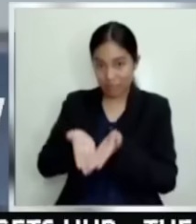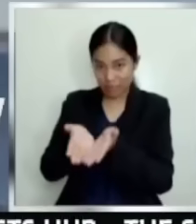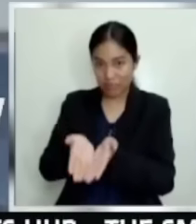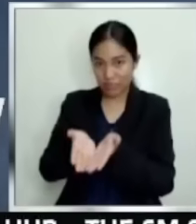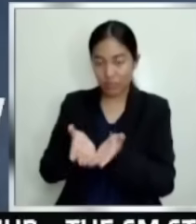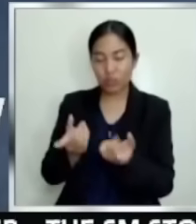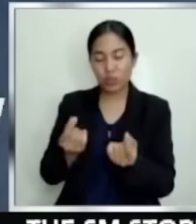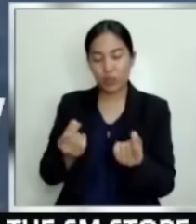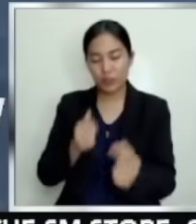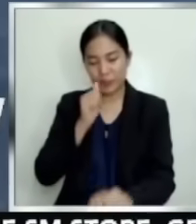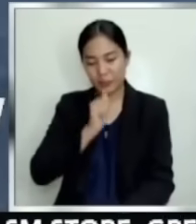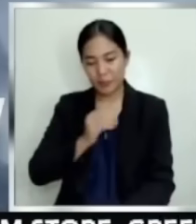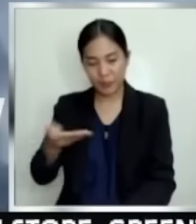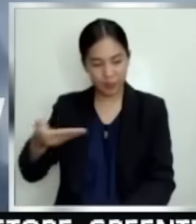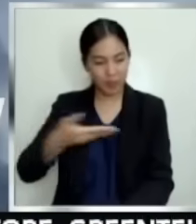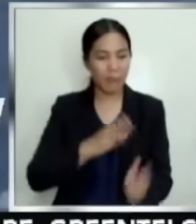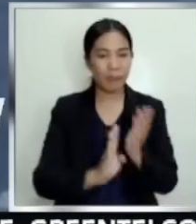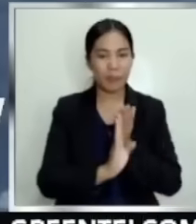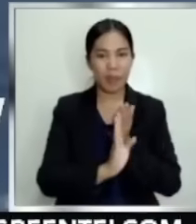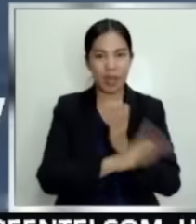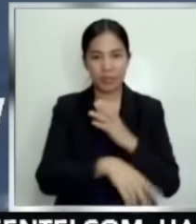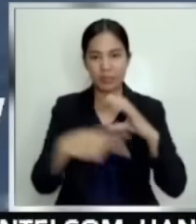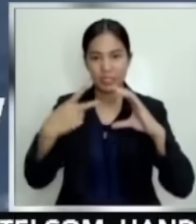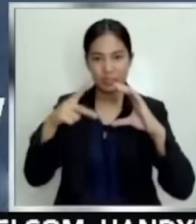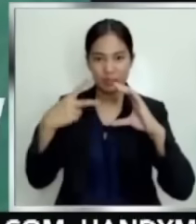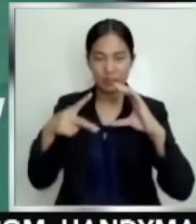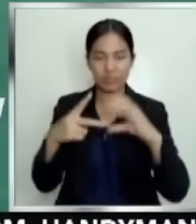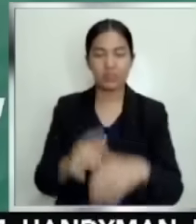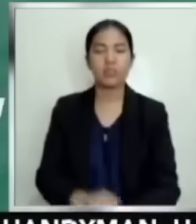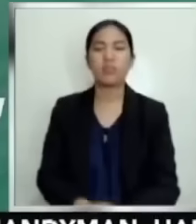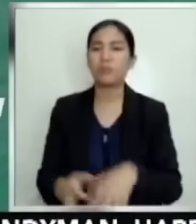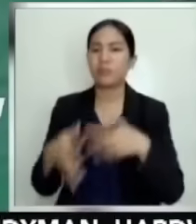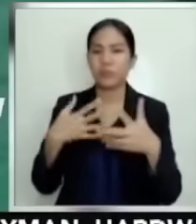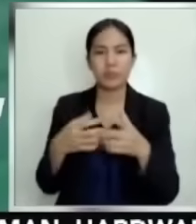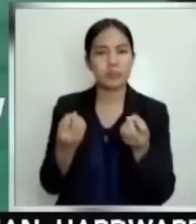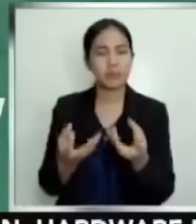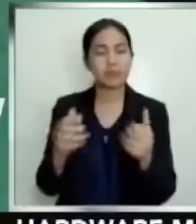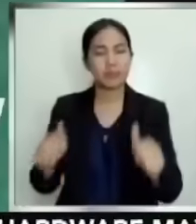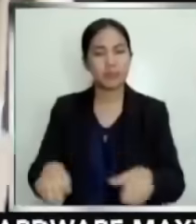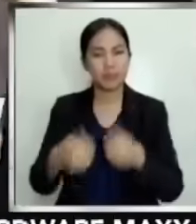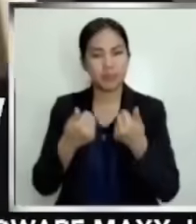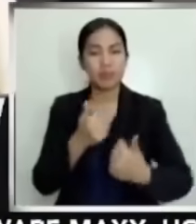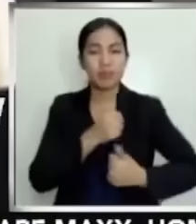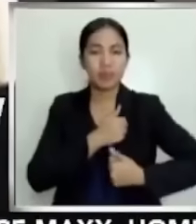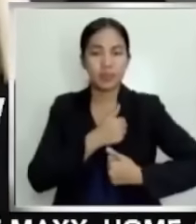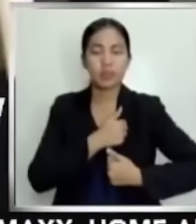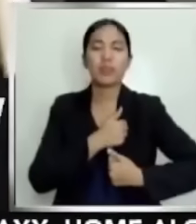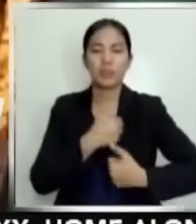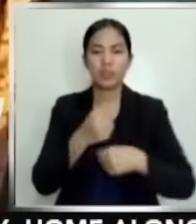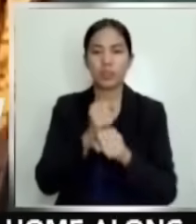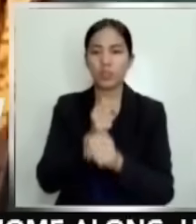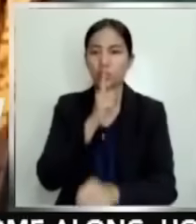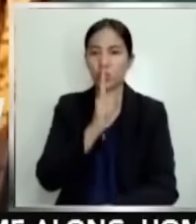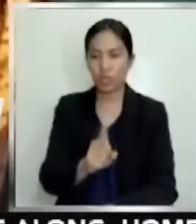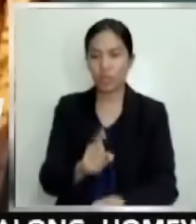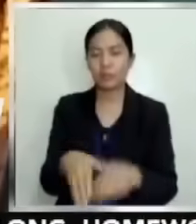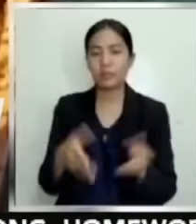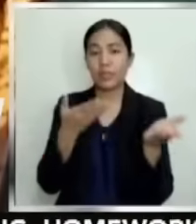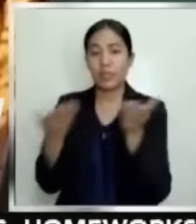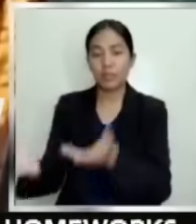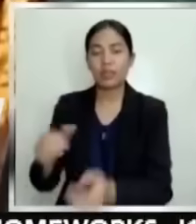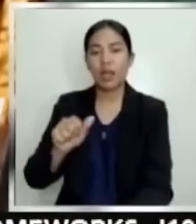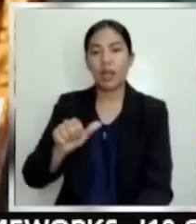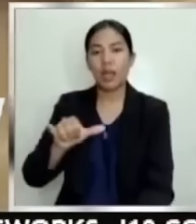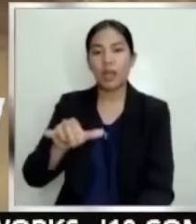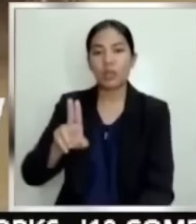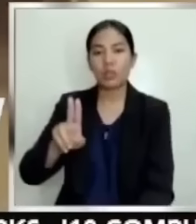ng Puerto Princesa. Sa kabila ng mga hamon, tiniyak ng AFP na babalik sa Ayungin ang mga resupply boat para maghatid ng supply